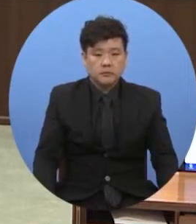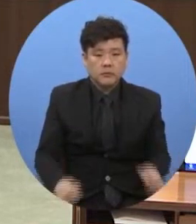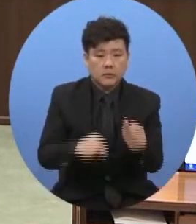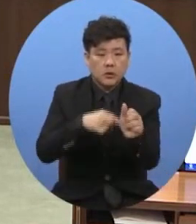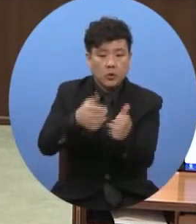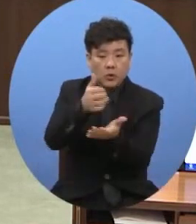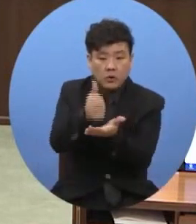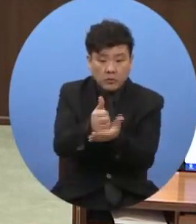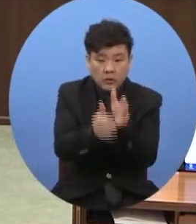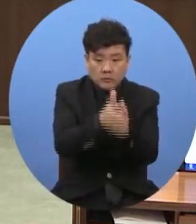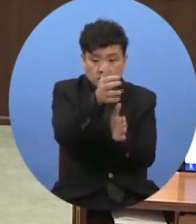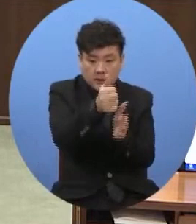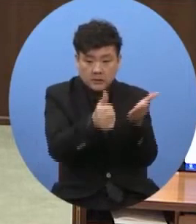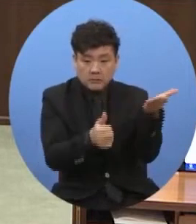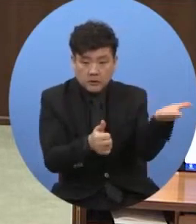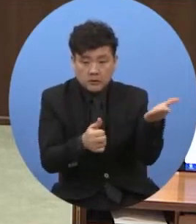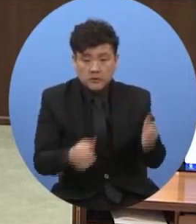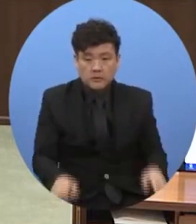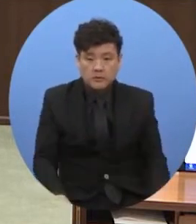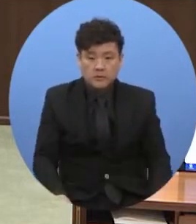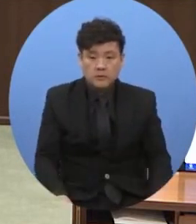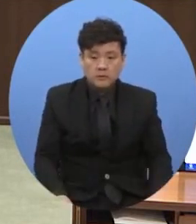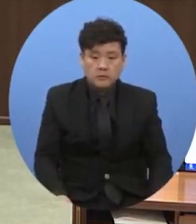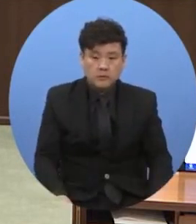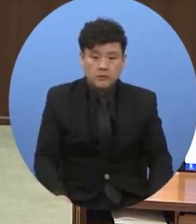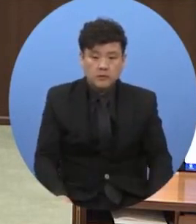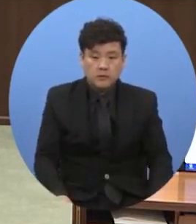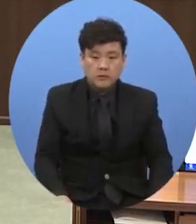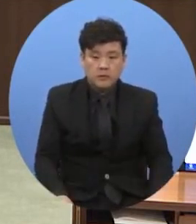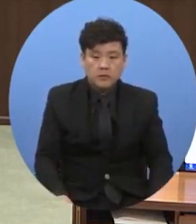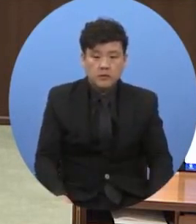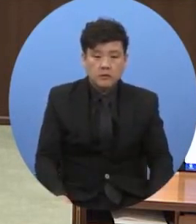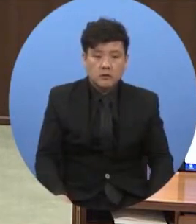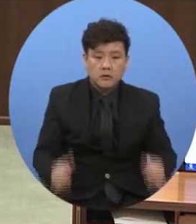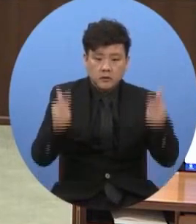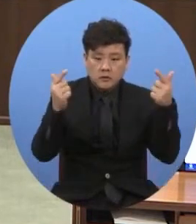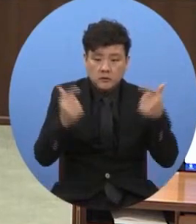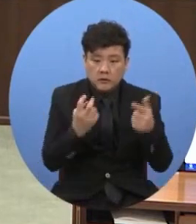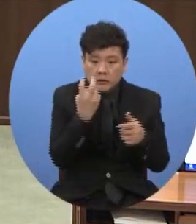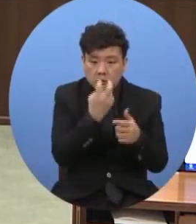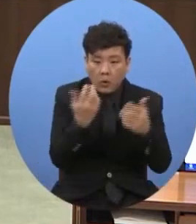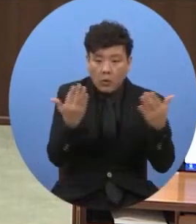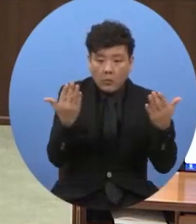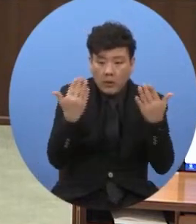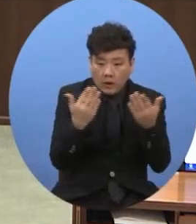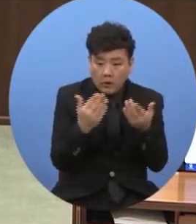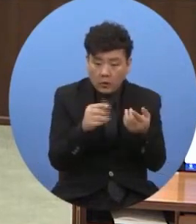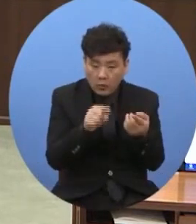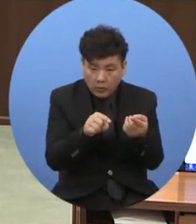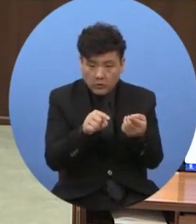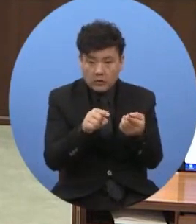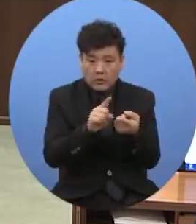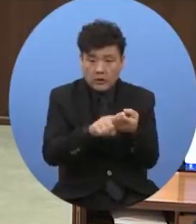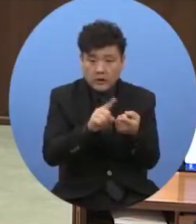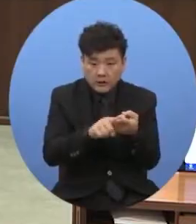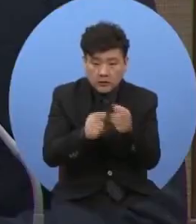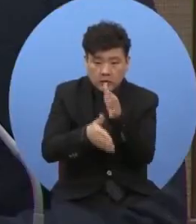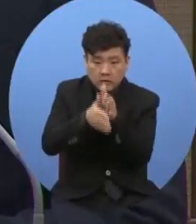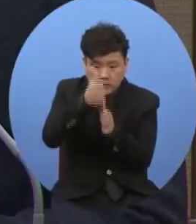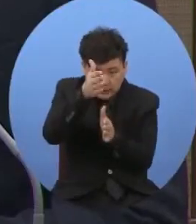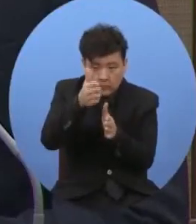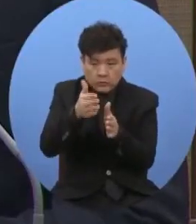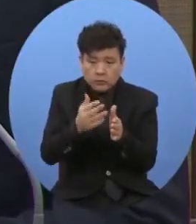교육감님 방금 이제 시장님께서 늘봄학교 추진에 있어가지고 지자체의 어떤 역할을 하겠다라고 말씀 주셨어요. 정말 예. 좋은 말씀이고